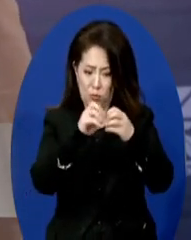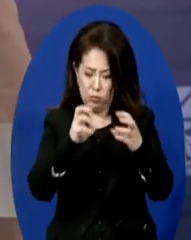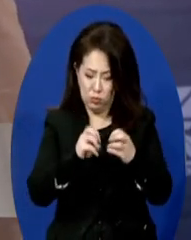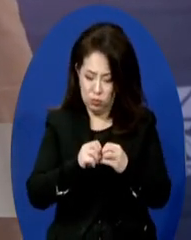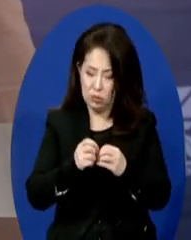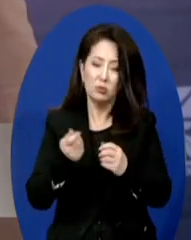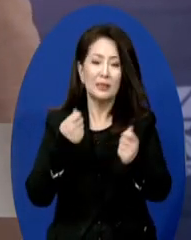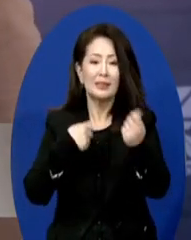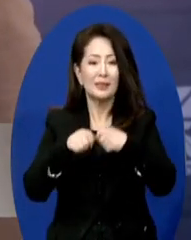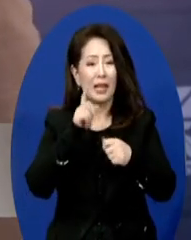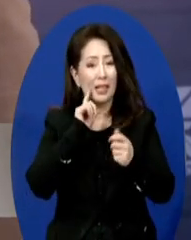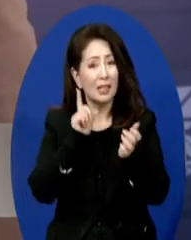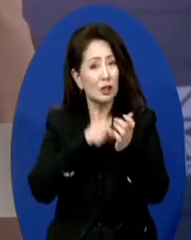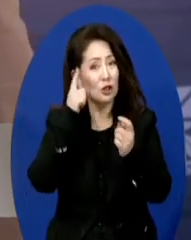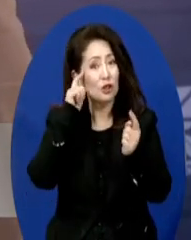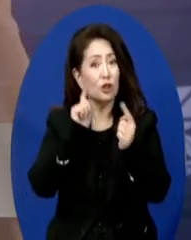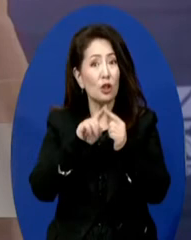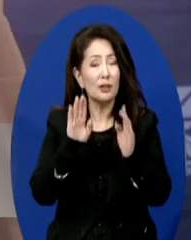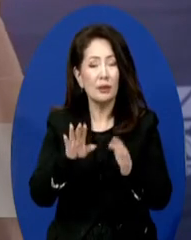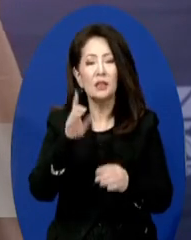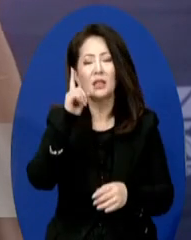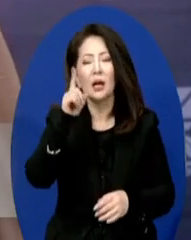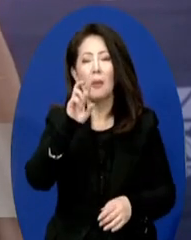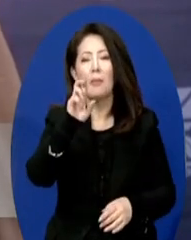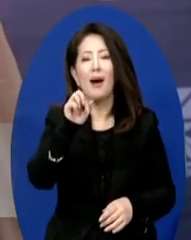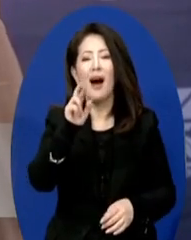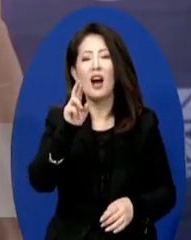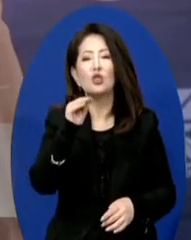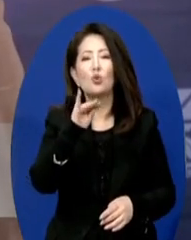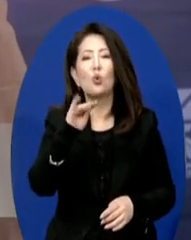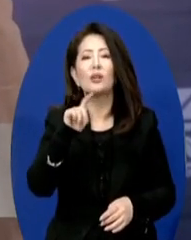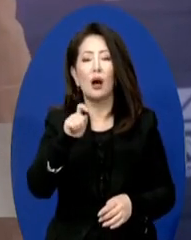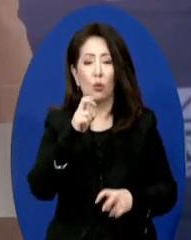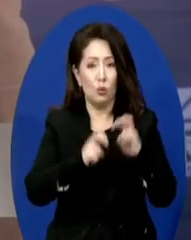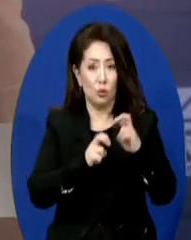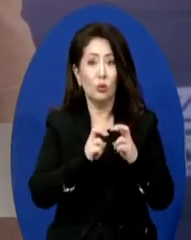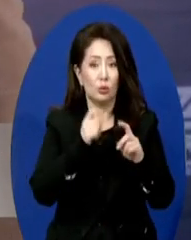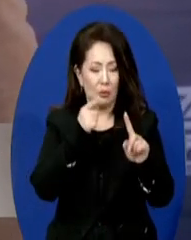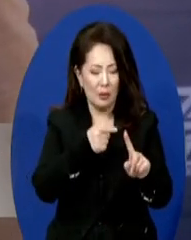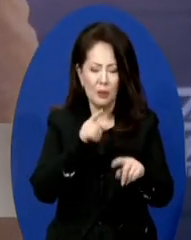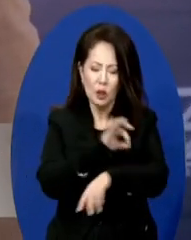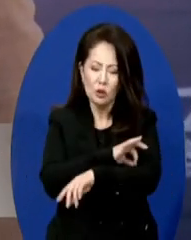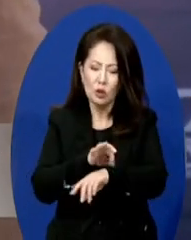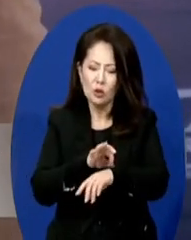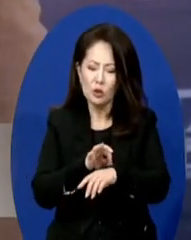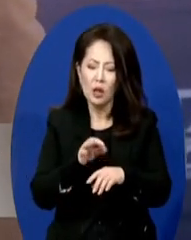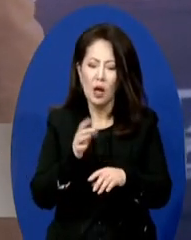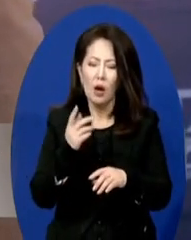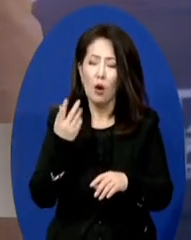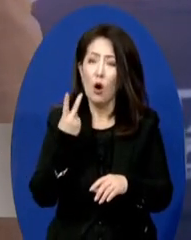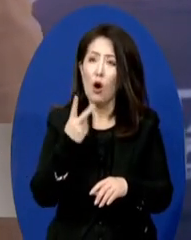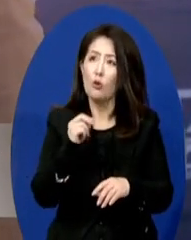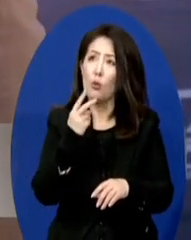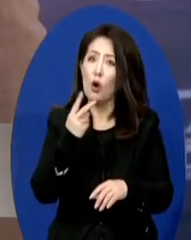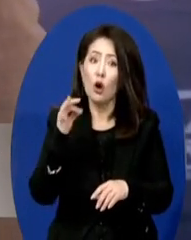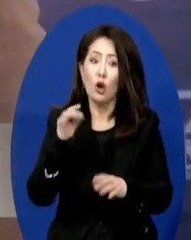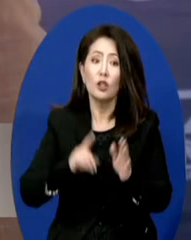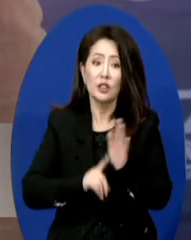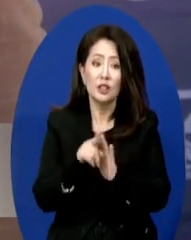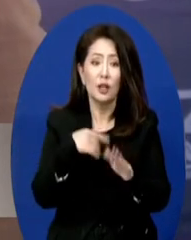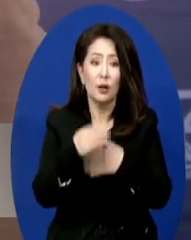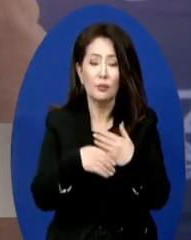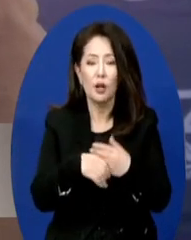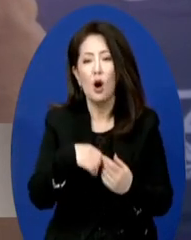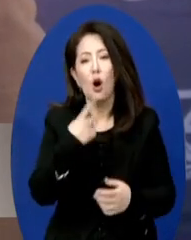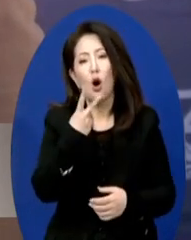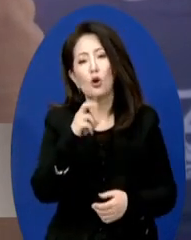явж байгаа. За энэний ихний алхам бол нэр баяжуулах үйлдвэр. За баяжуулах үйлдвэрийн маань төсөл бол одоо 22 оноос эхчмтэй эхлээ явж байна. 24